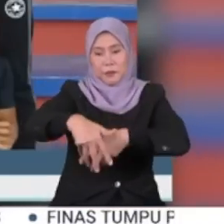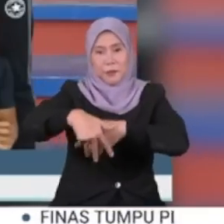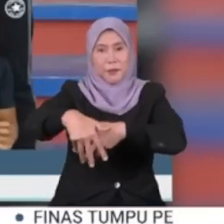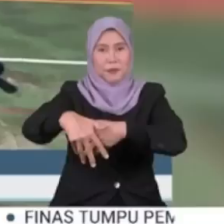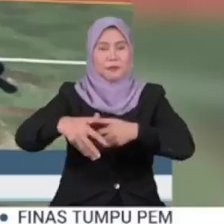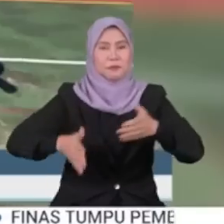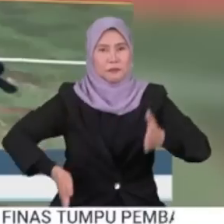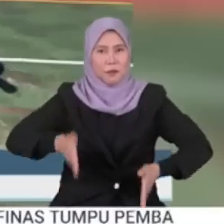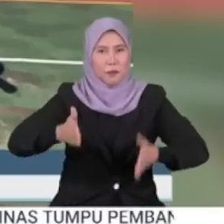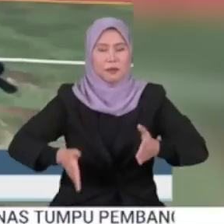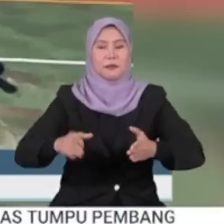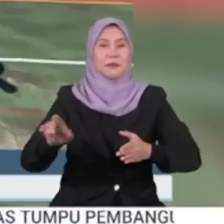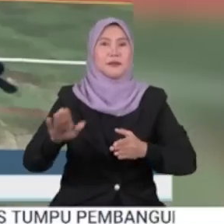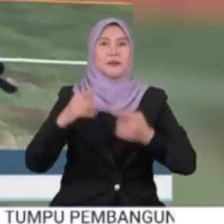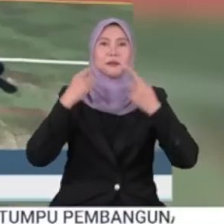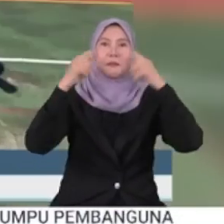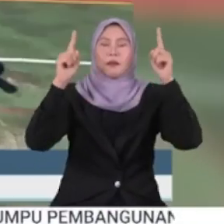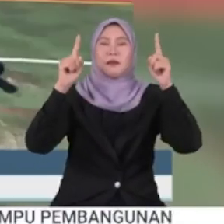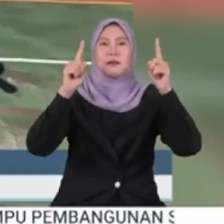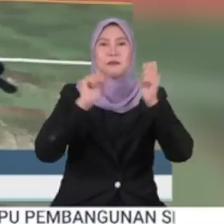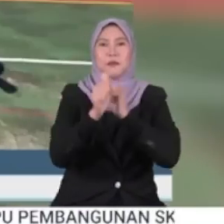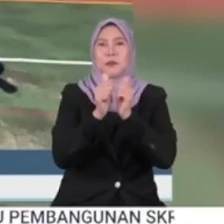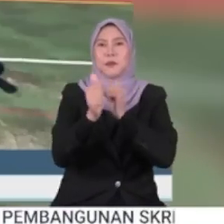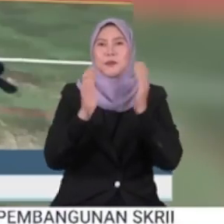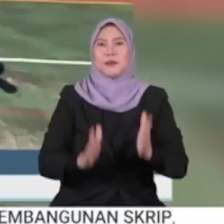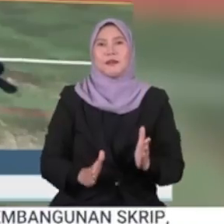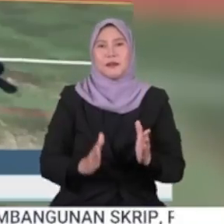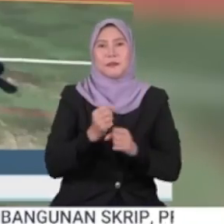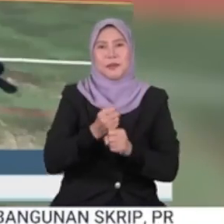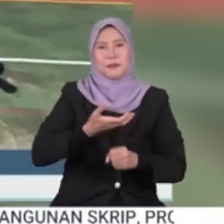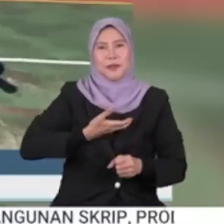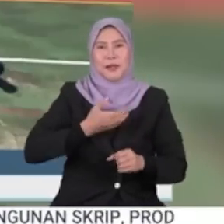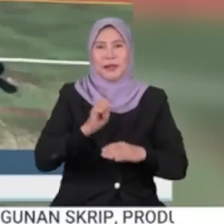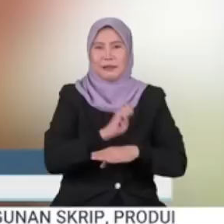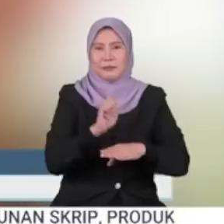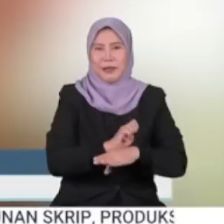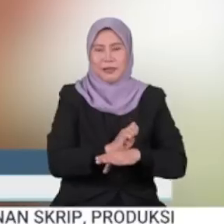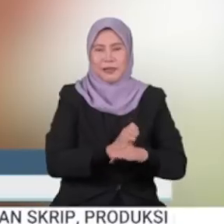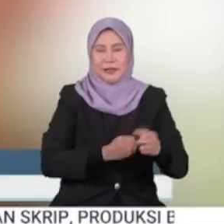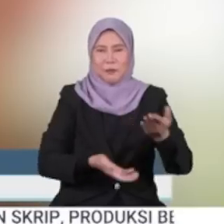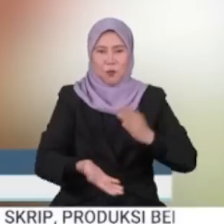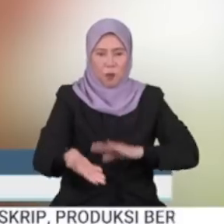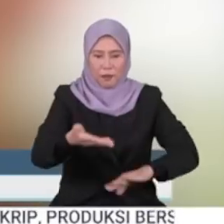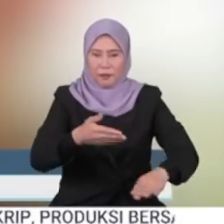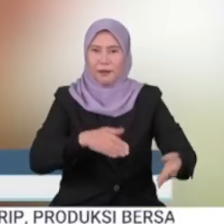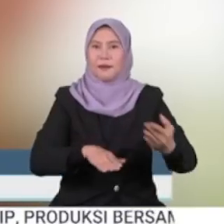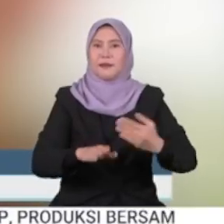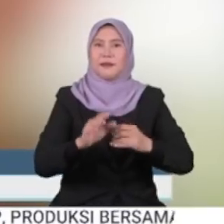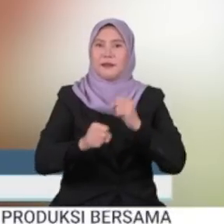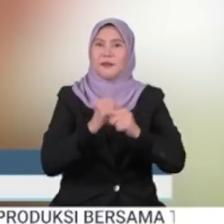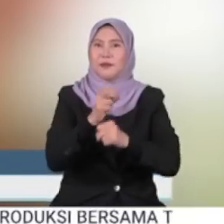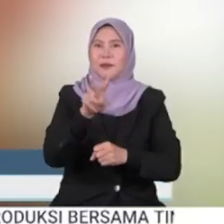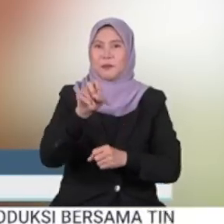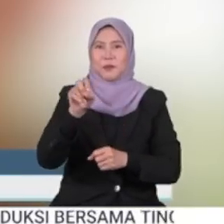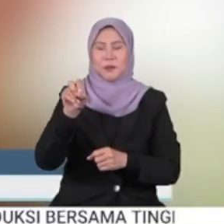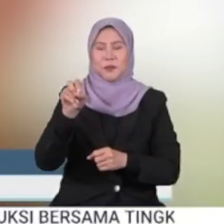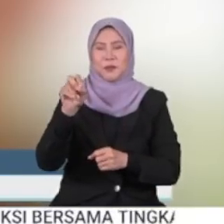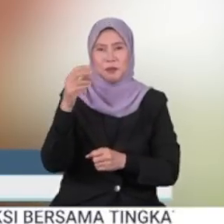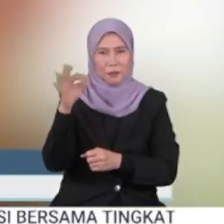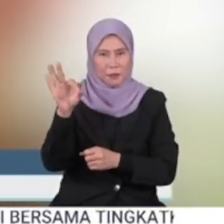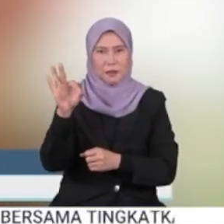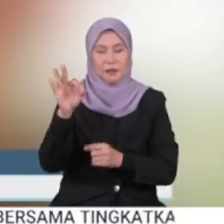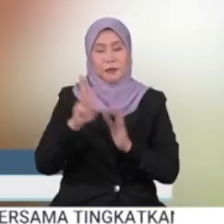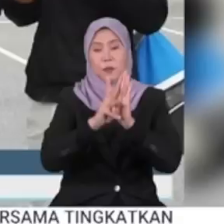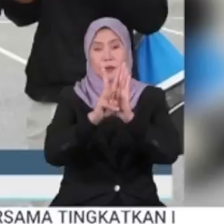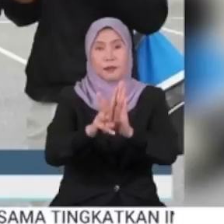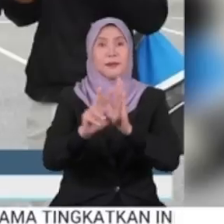SSG Keningau juga berjaya melahirkan atlet dengan memenangi pingat emas acara Muay Thai Sabah Games Sagah 2019 di Keningau